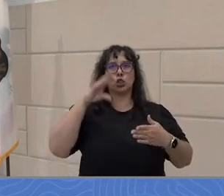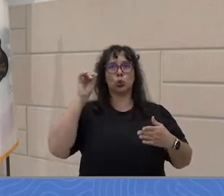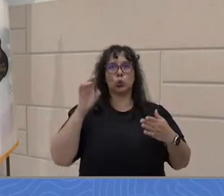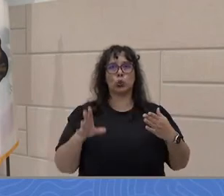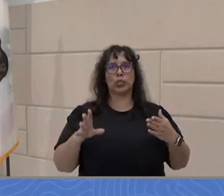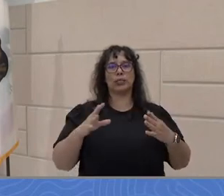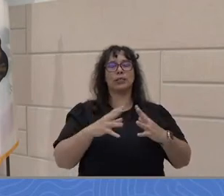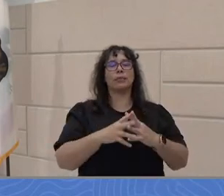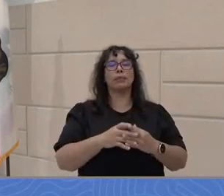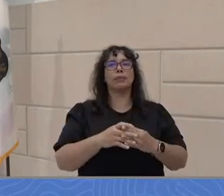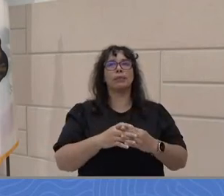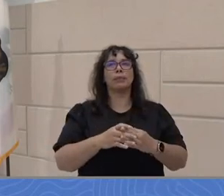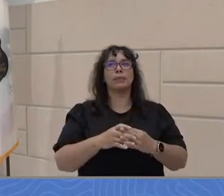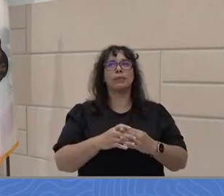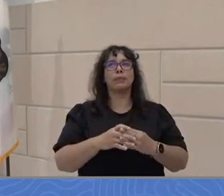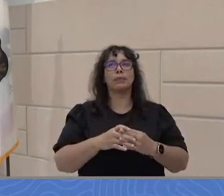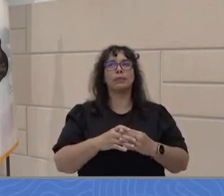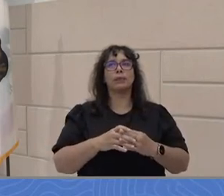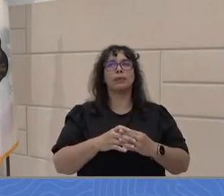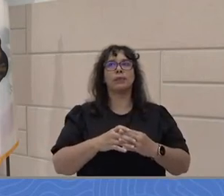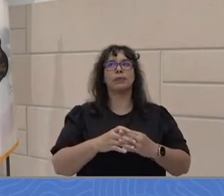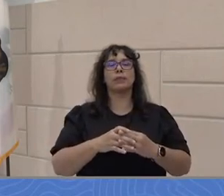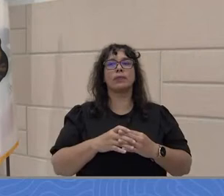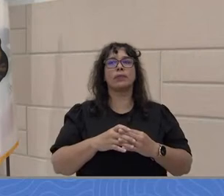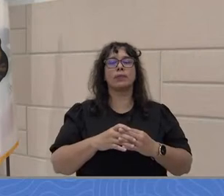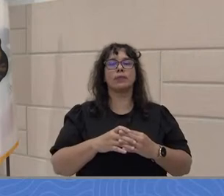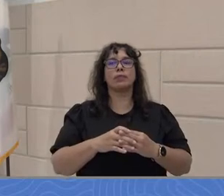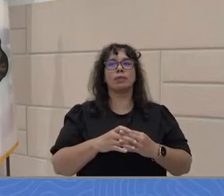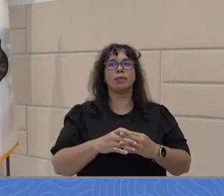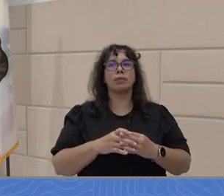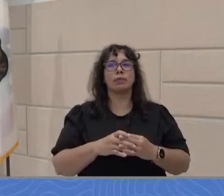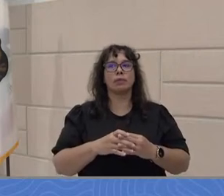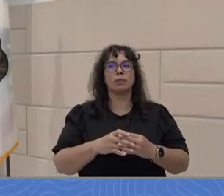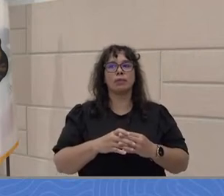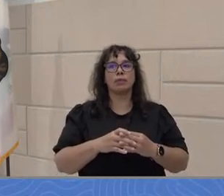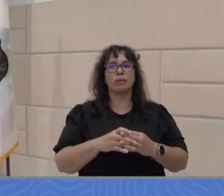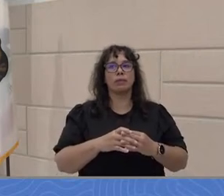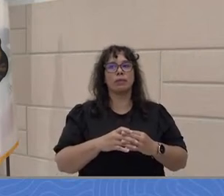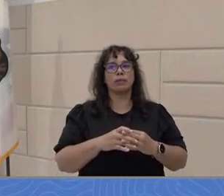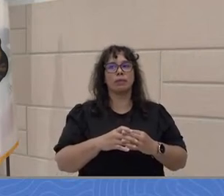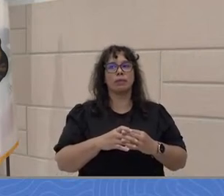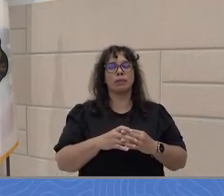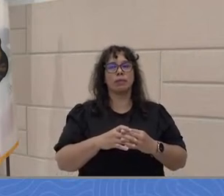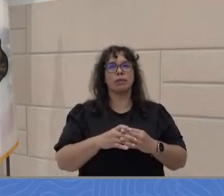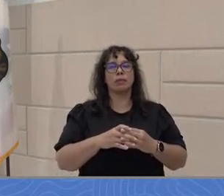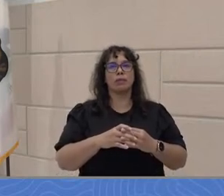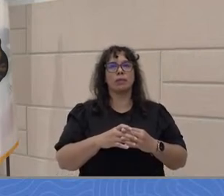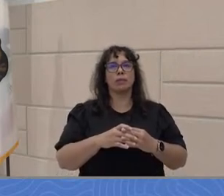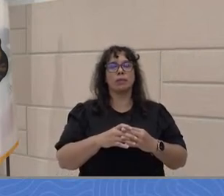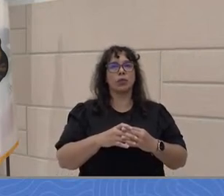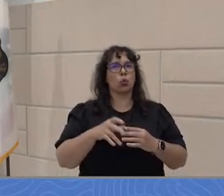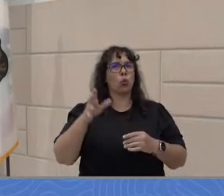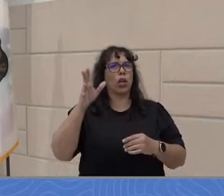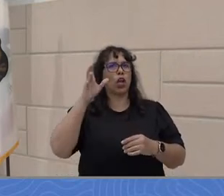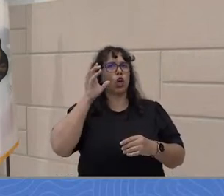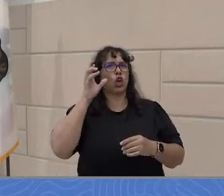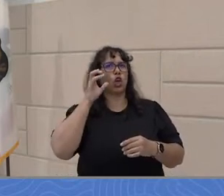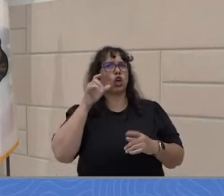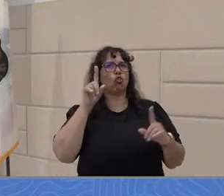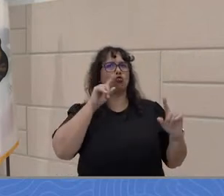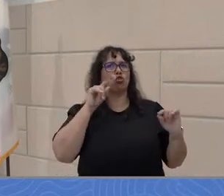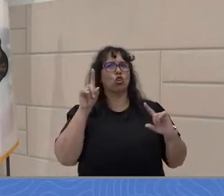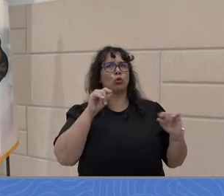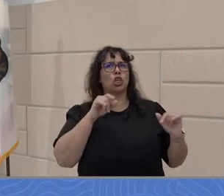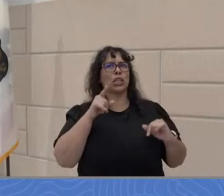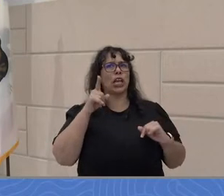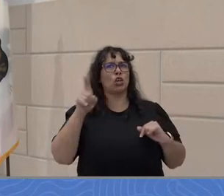ន់សិស្សដោយឥតគិតថ្លៃហើយយើងមានពាក្យបានទទួលស្ដាប់ឮតតគ្នាថាក្រសួ